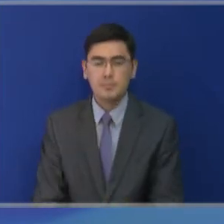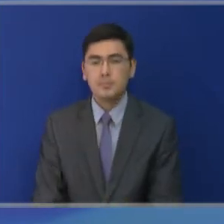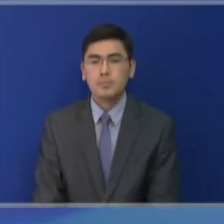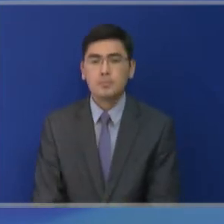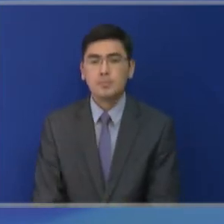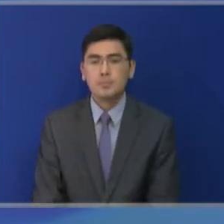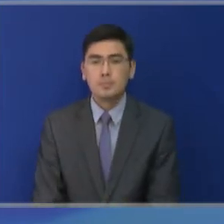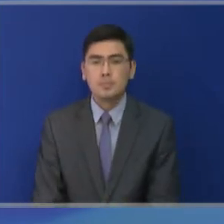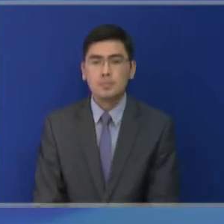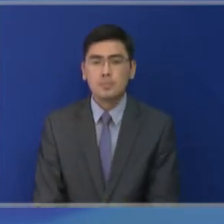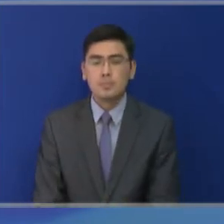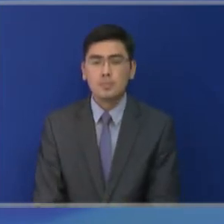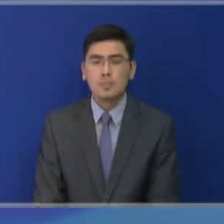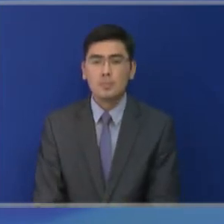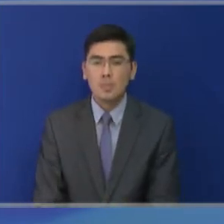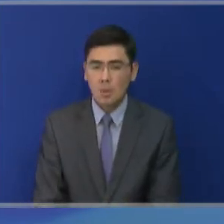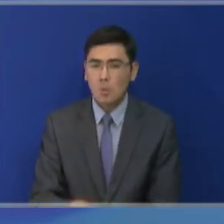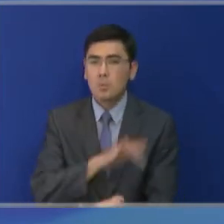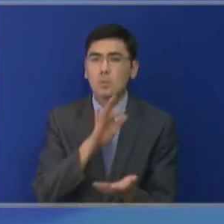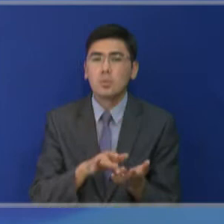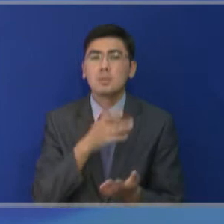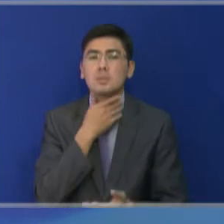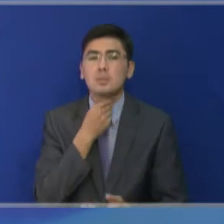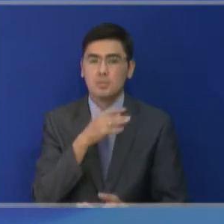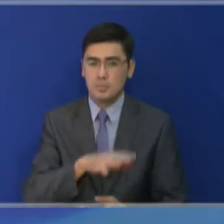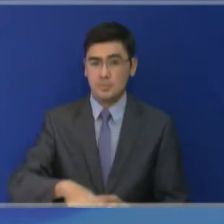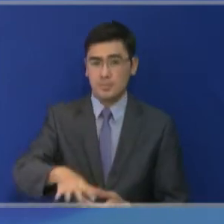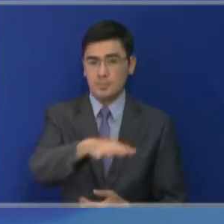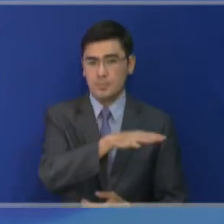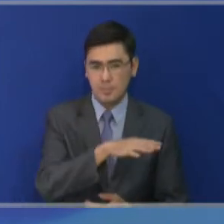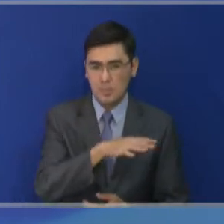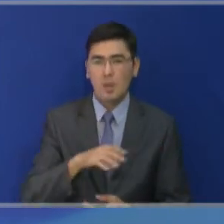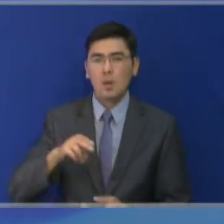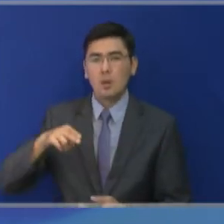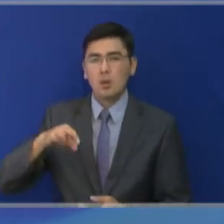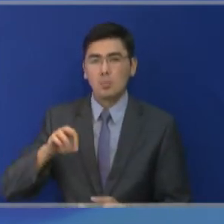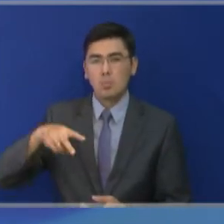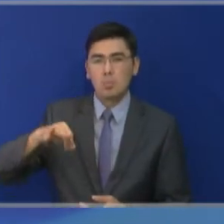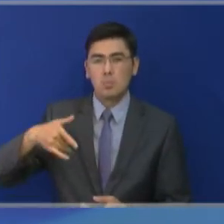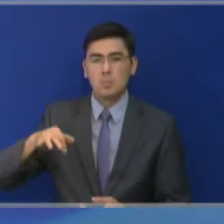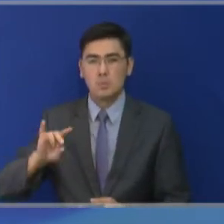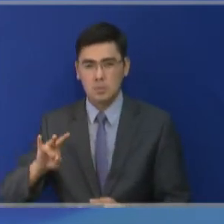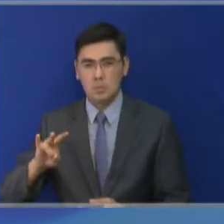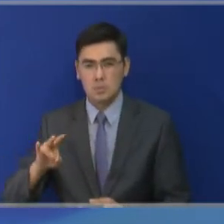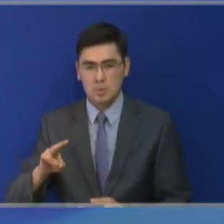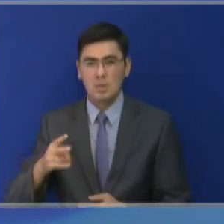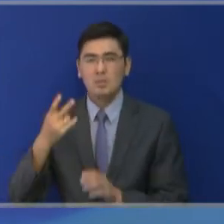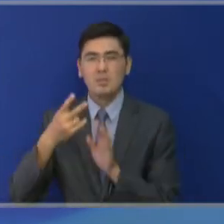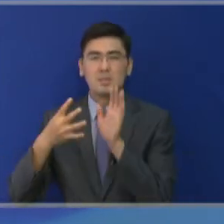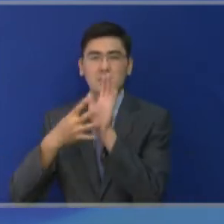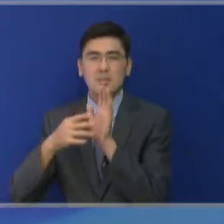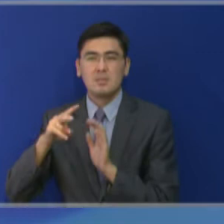Семей жұртшылығы ядролық сынақтардан зардап шеккен Семей өңірін оңалтуды ұсынады. Семей ядролық сынақ полигонының жабылуының 29 жылдығы